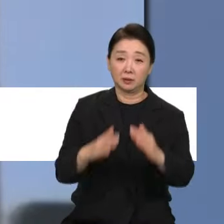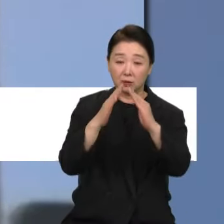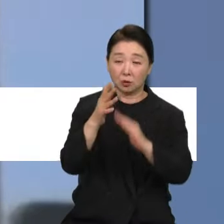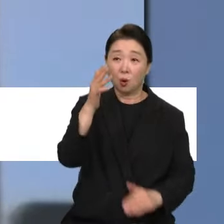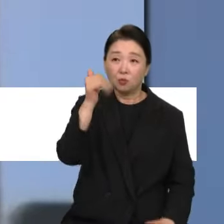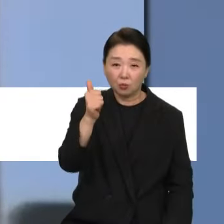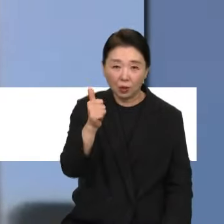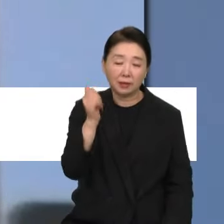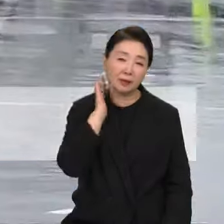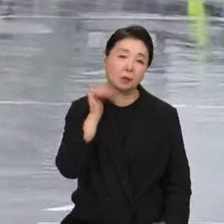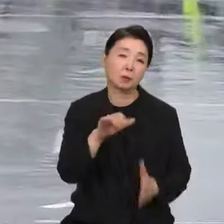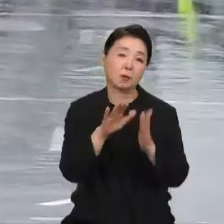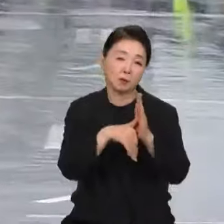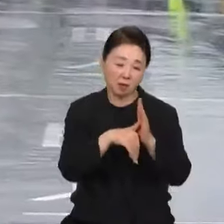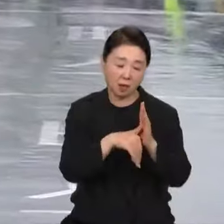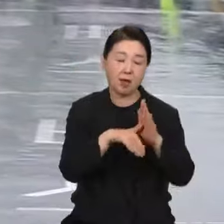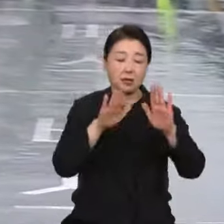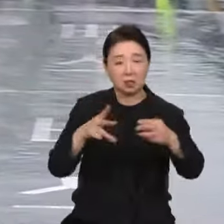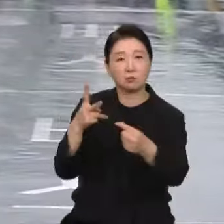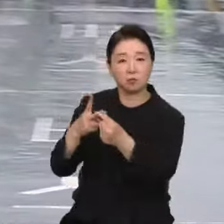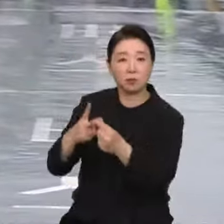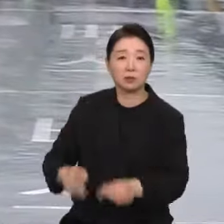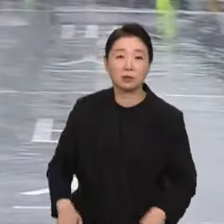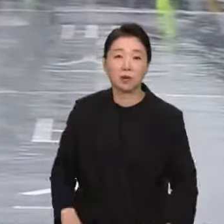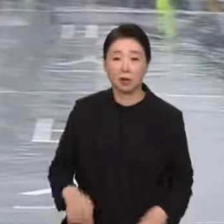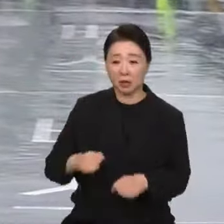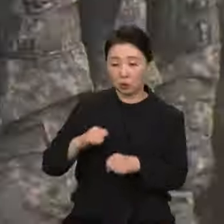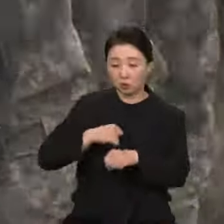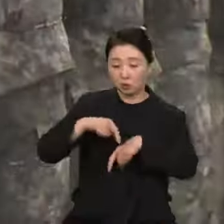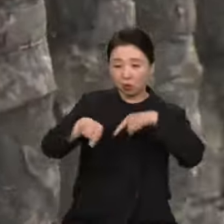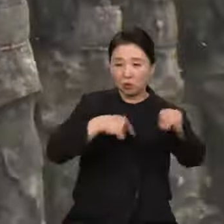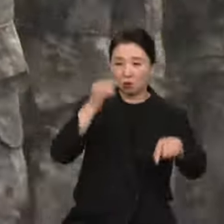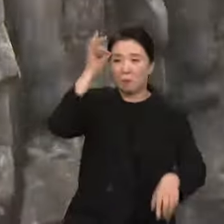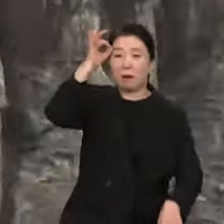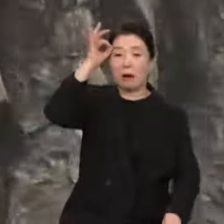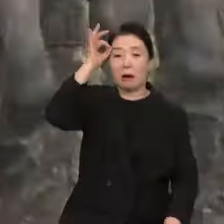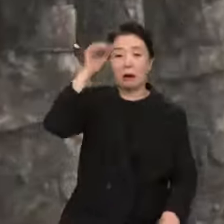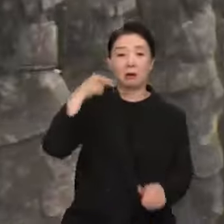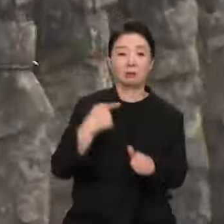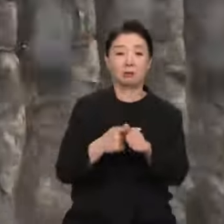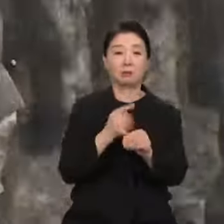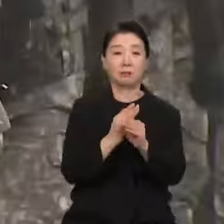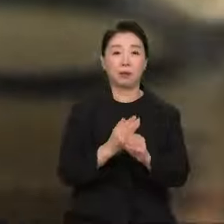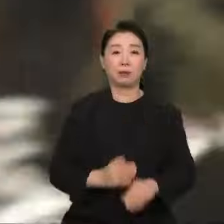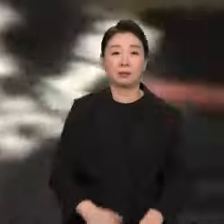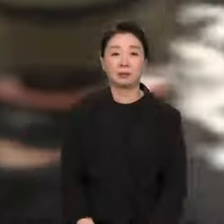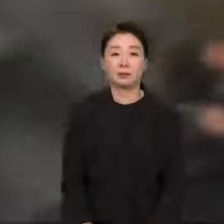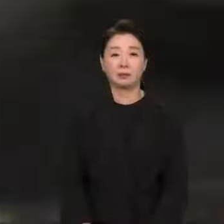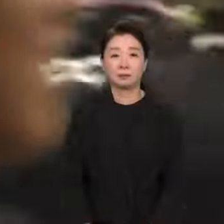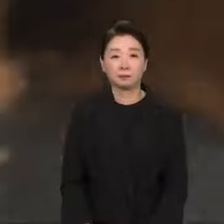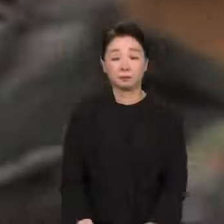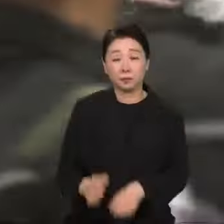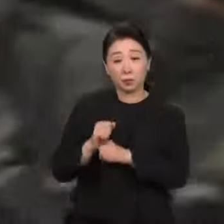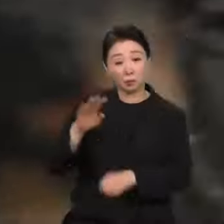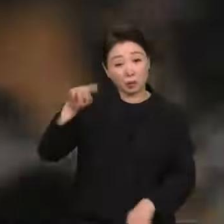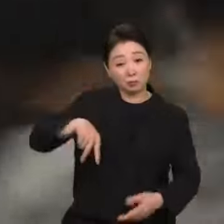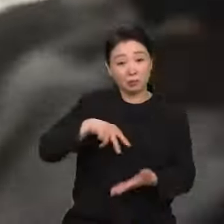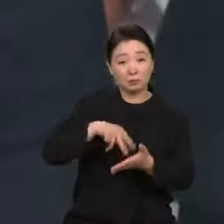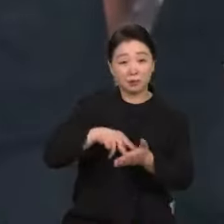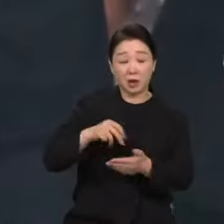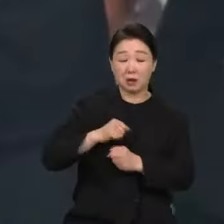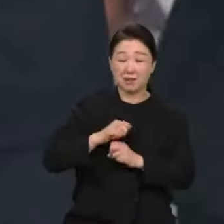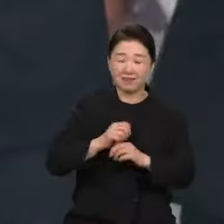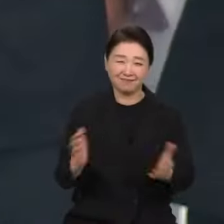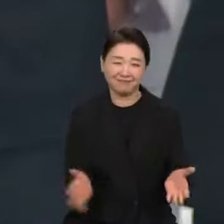당시 뿐입니다. 이 때문에 군사 정권을 떠올리게 한다는 지적도 나옵니다. 국방부는 장병